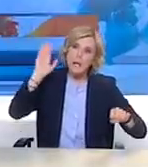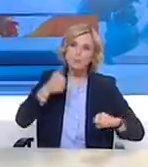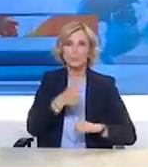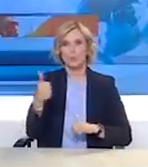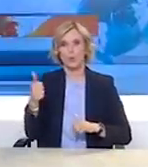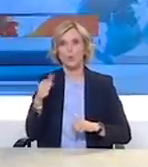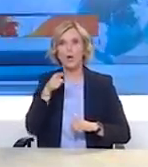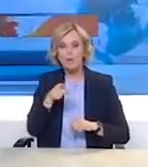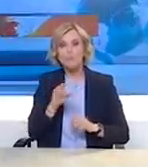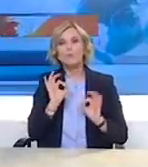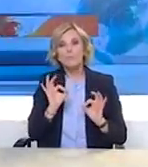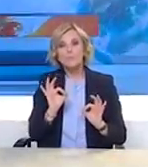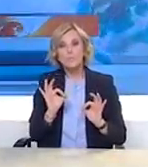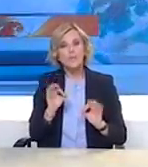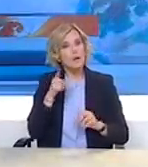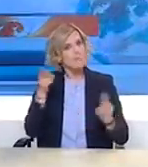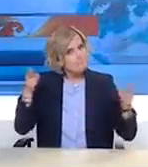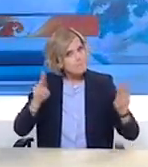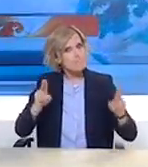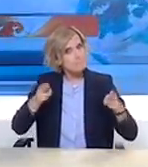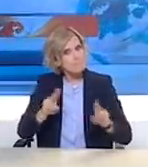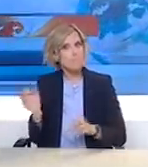μια μείωση και άλλων αναπνευστικών νόσων όπως η γρήπη.